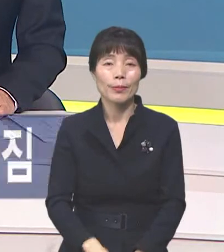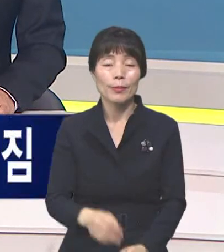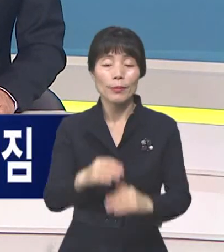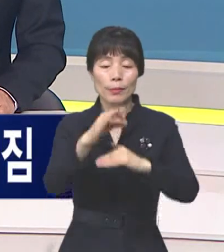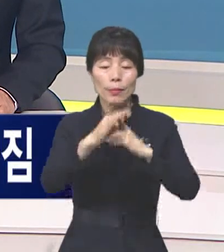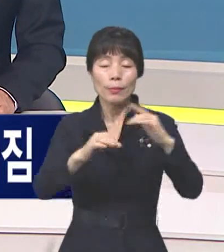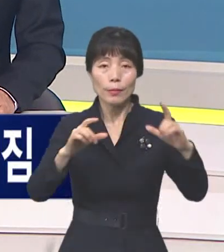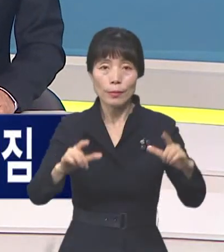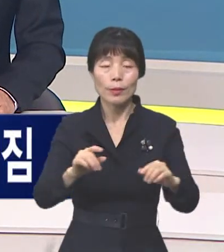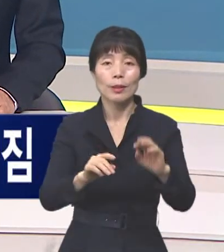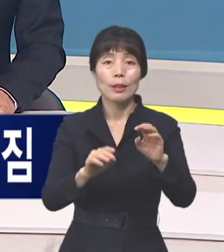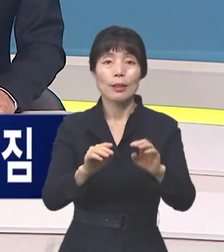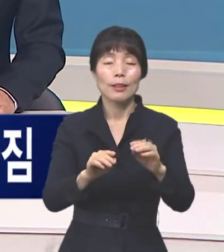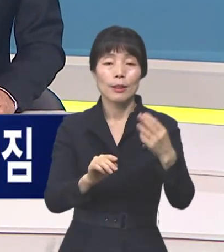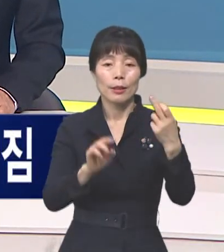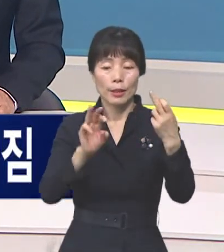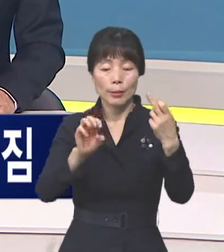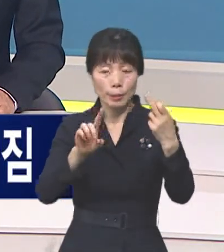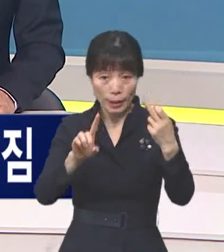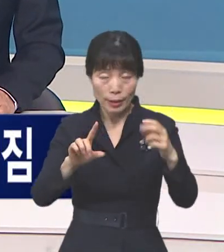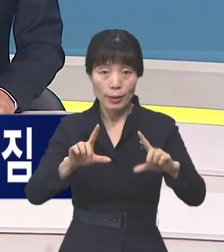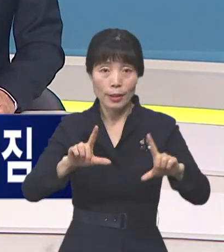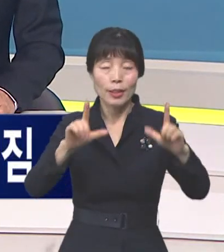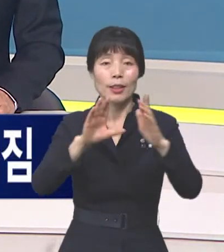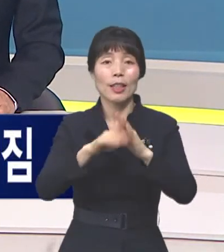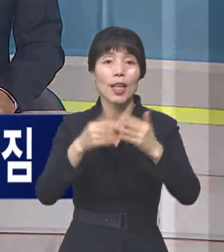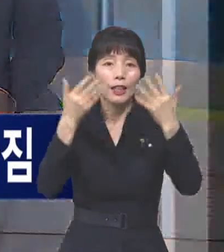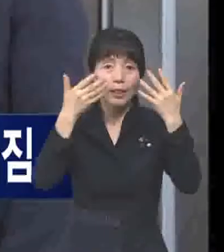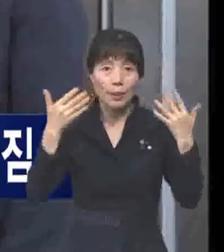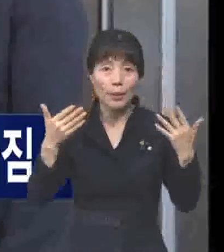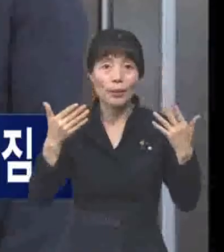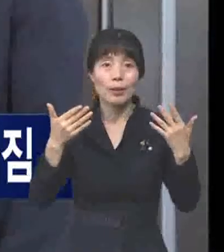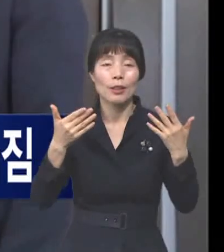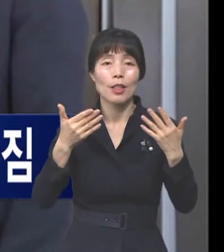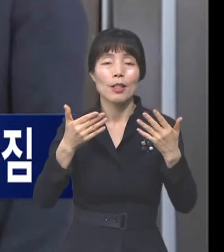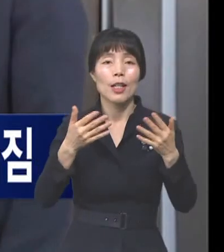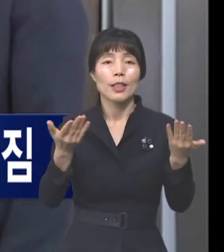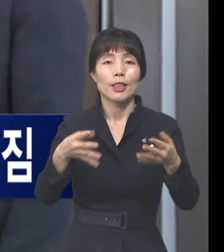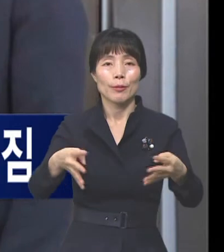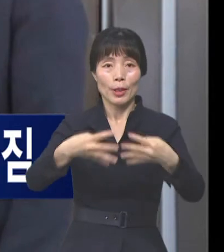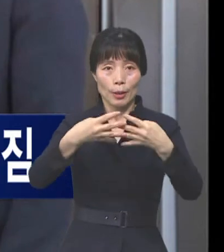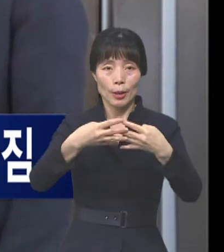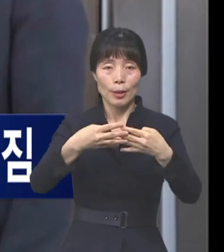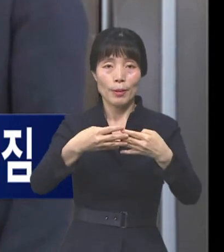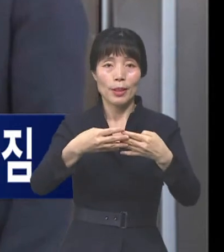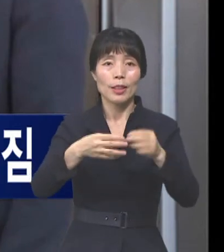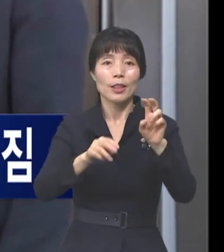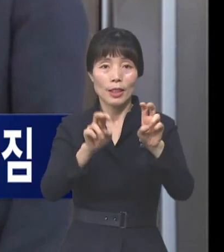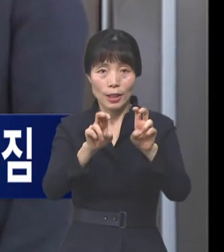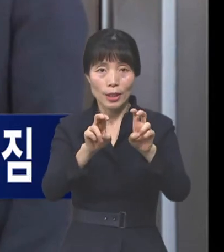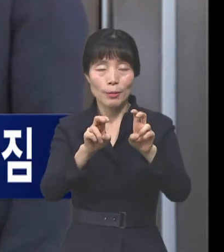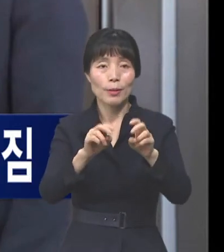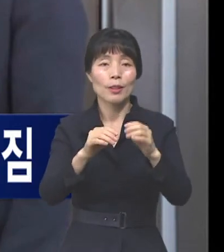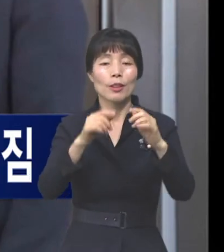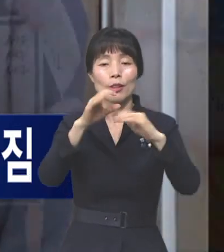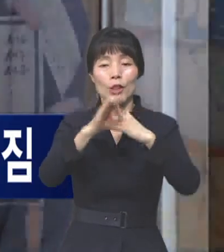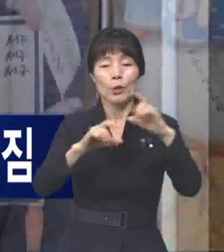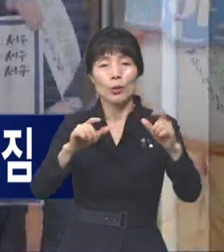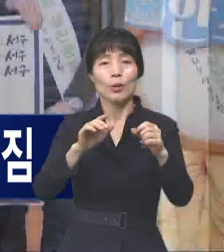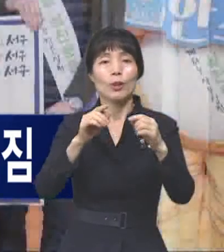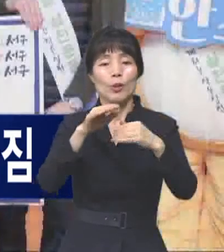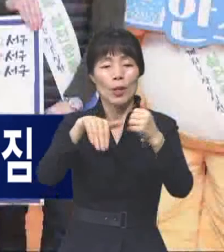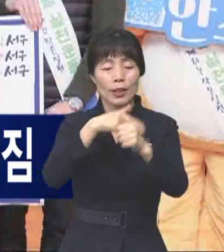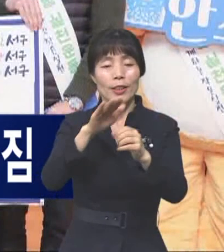서구는 지난 31일 주식회사 스타벅스 코리아와 업무 협약을 맺고 2020 서구 환경사랑